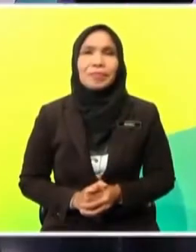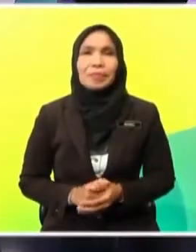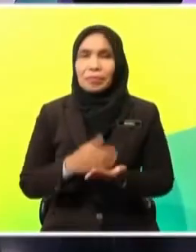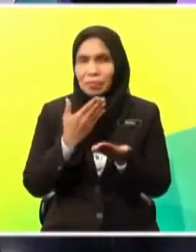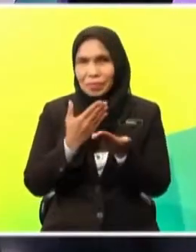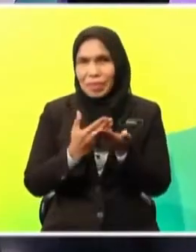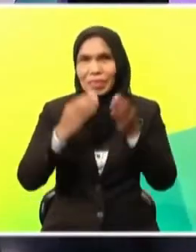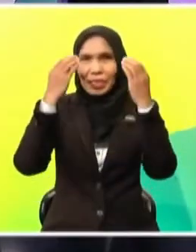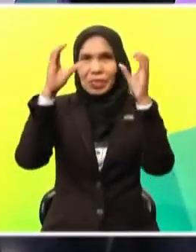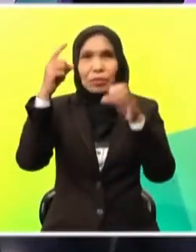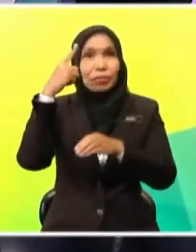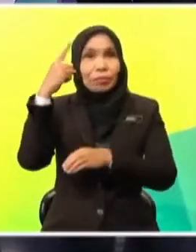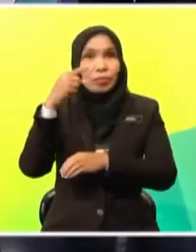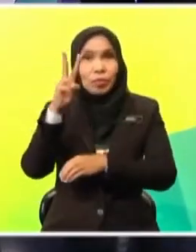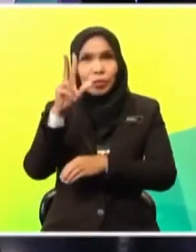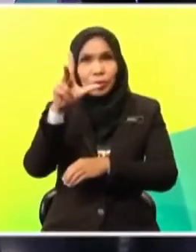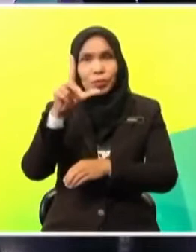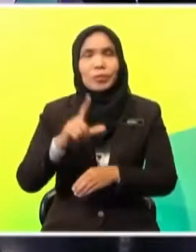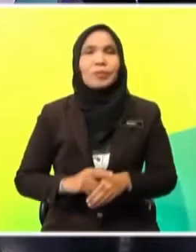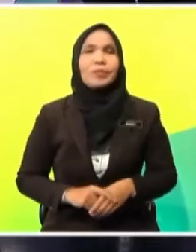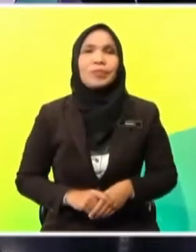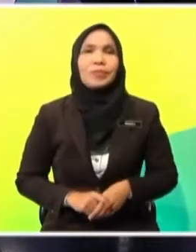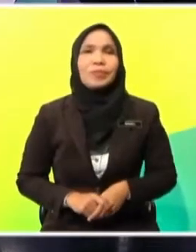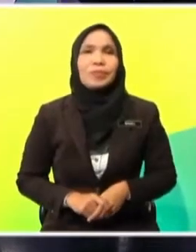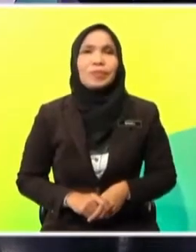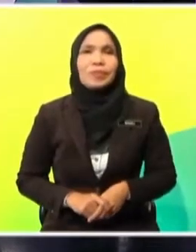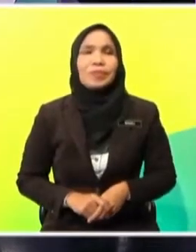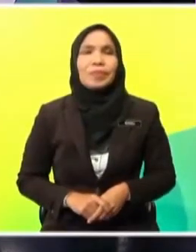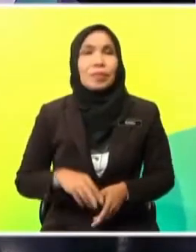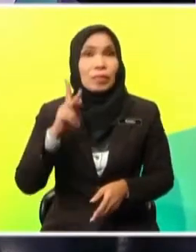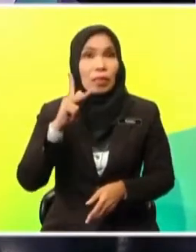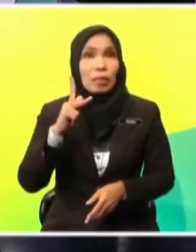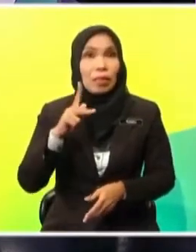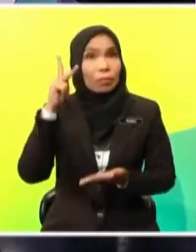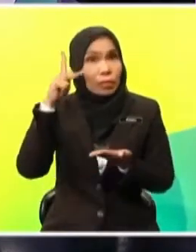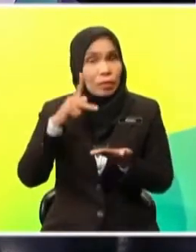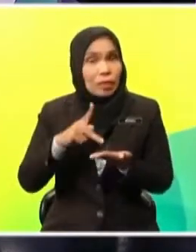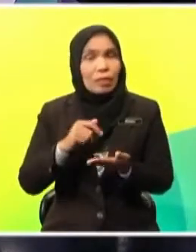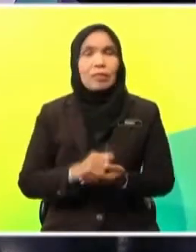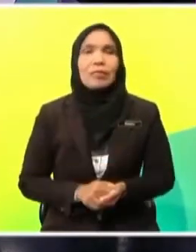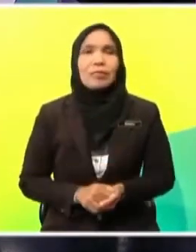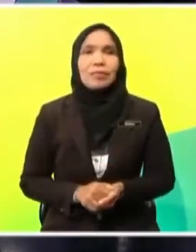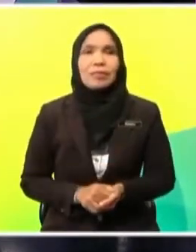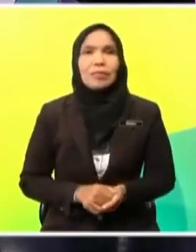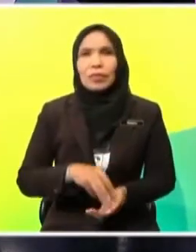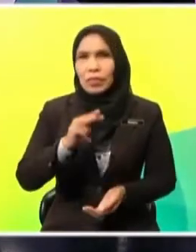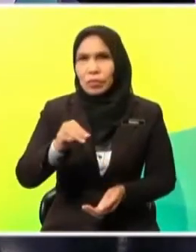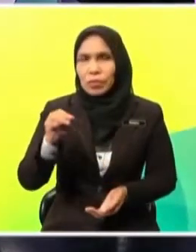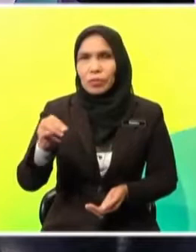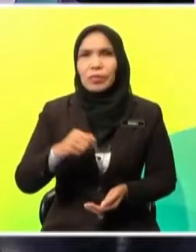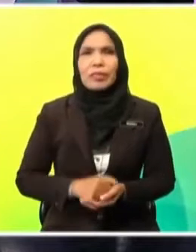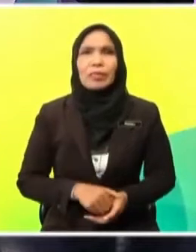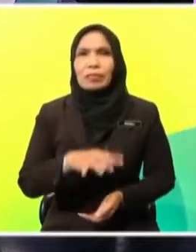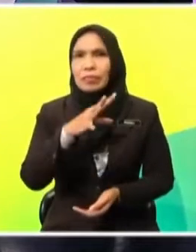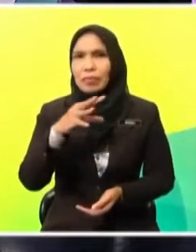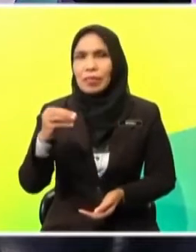accessories percaya dengan kebakaran cek puzzle dalam pendidikan khas murid-murid pendidikan khas di rumah serta ibu bapak boleh turut